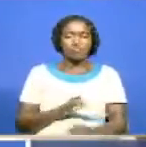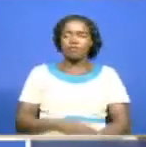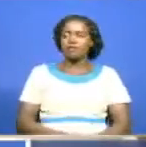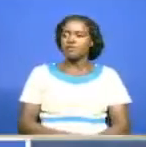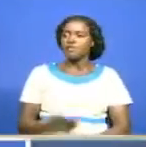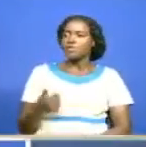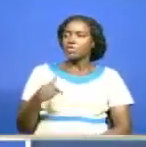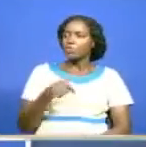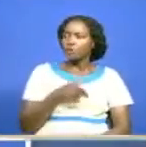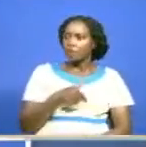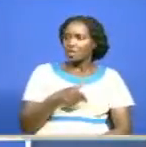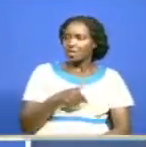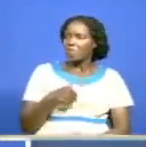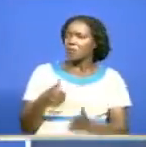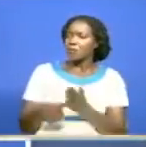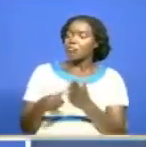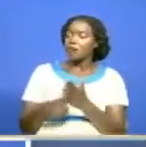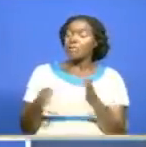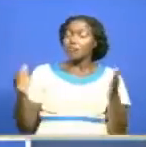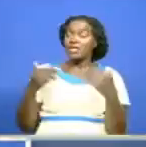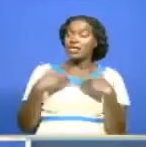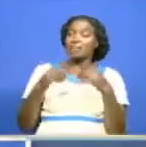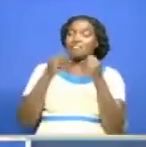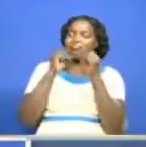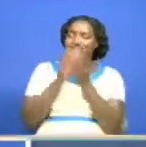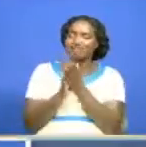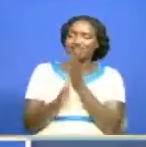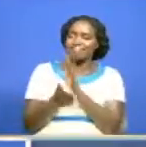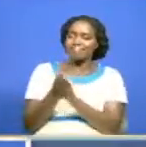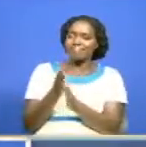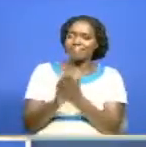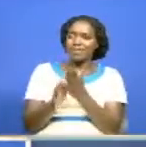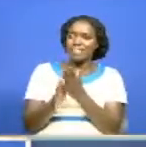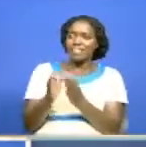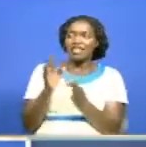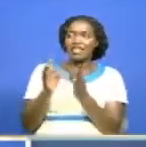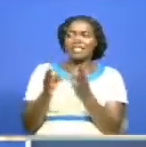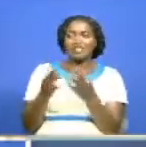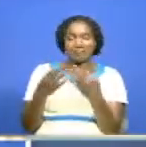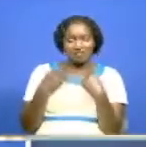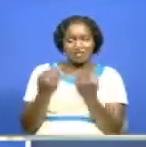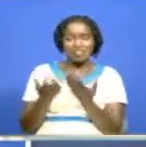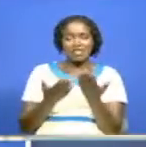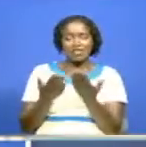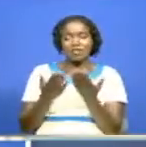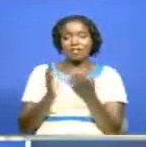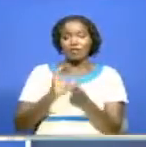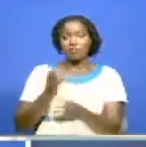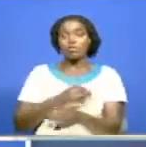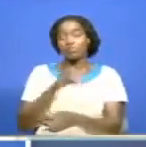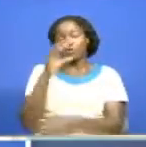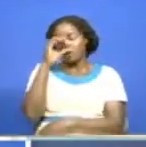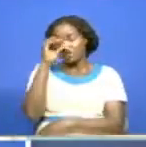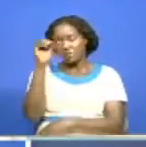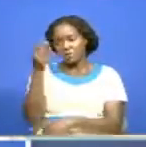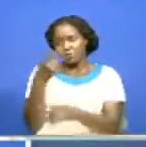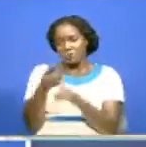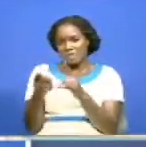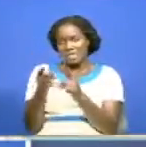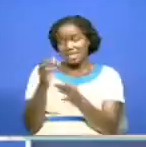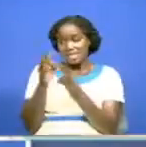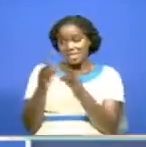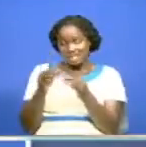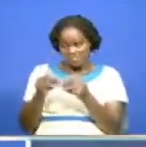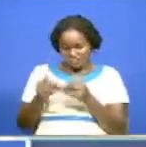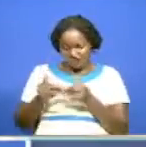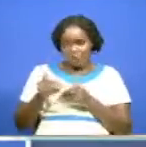Sisi hatuna shida kubwa kama hakutakuwa na Health Service Commission. Lakini watuambie tukiendelea